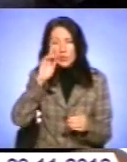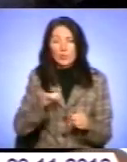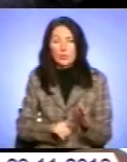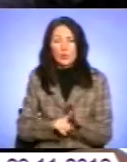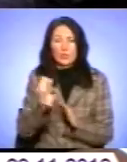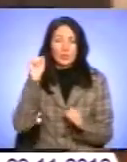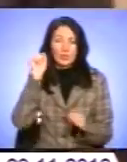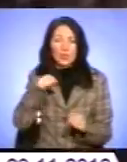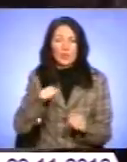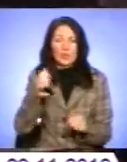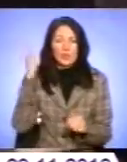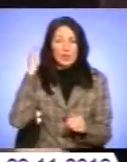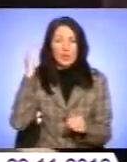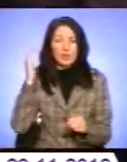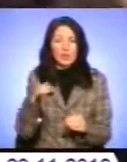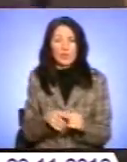Ззаду.